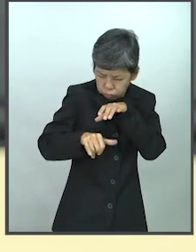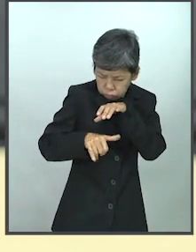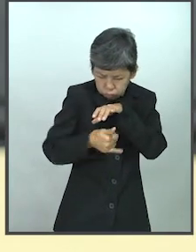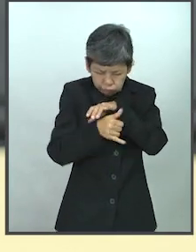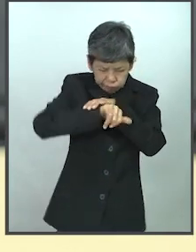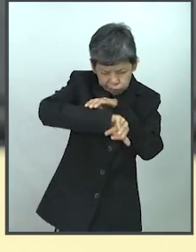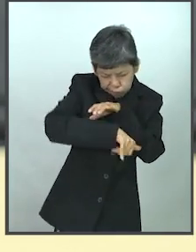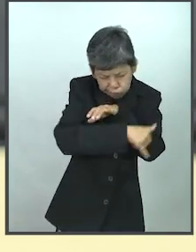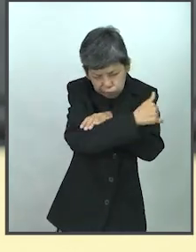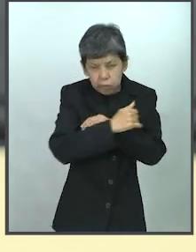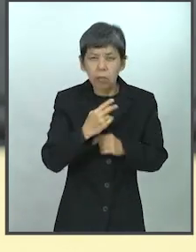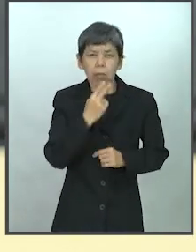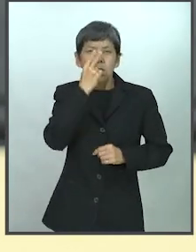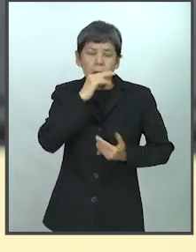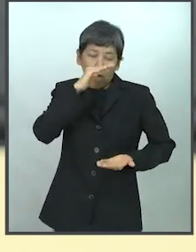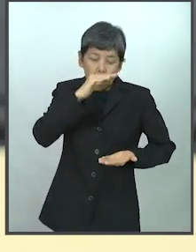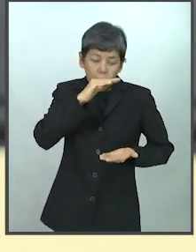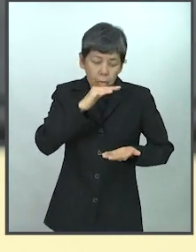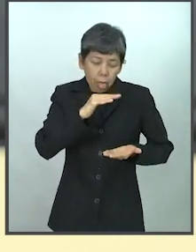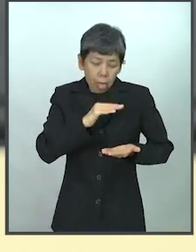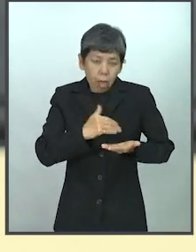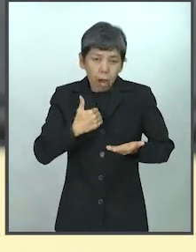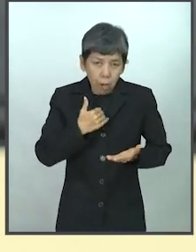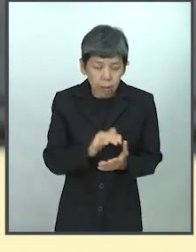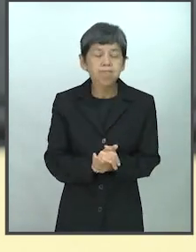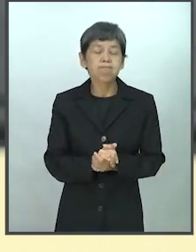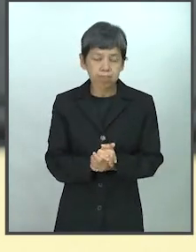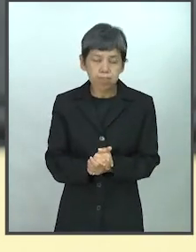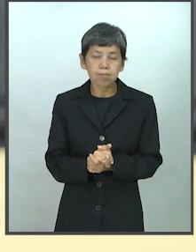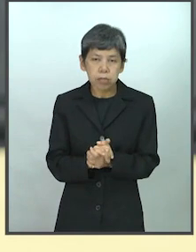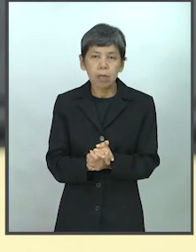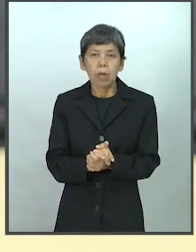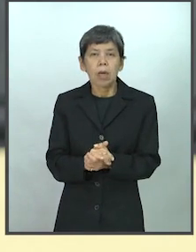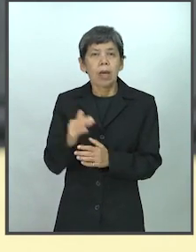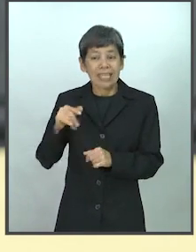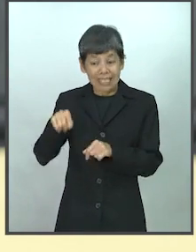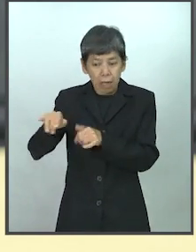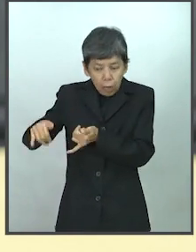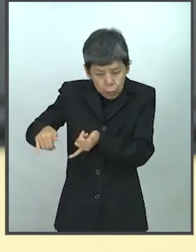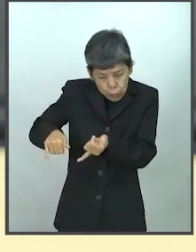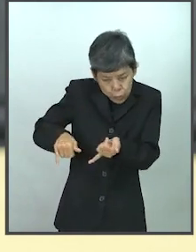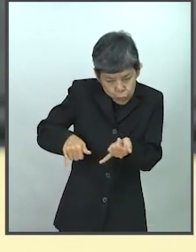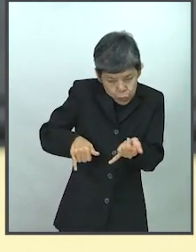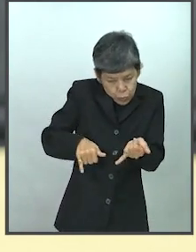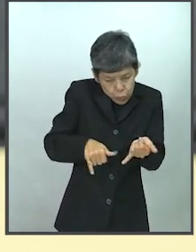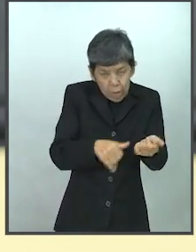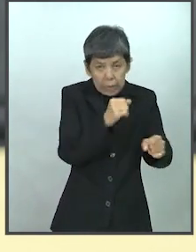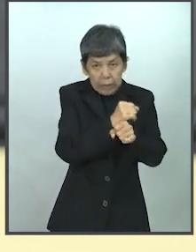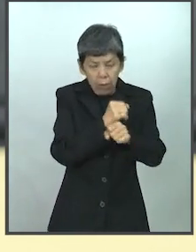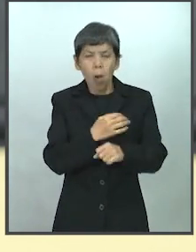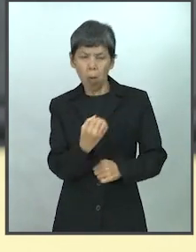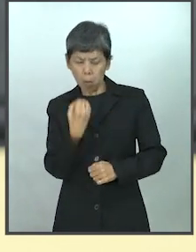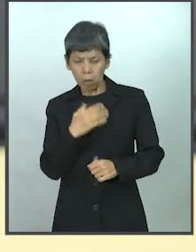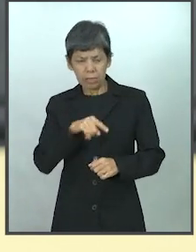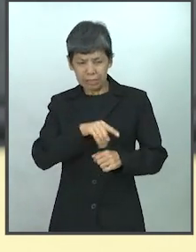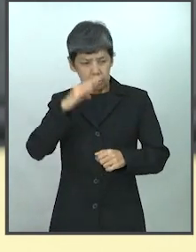ราะว่าออกซิเจนภายในถ้ำก็เริ่มจะน้อยลงแล้วพี่ที่เขาไปด้วยกันอ่ะเขาแล้วก็หน่วยงานเขาก็เลยแจ้งมาว่